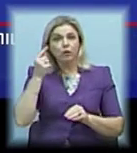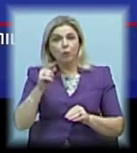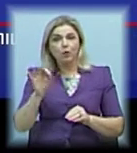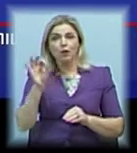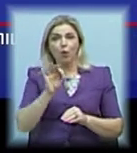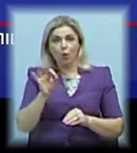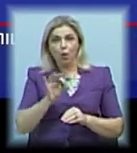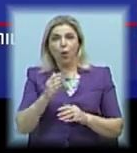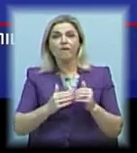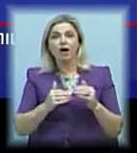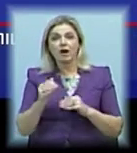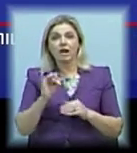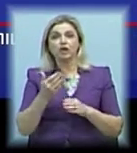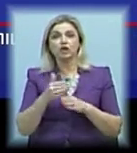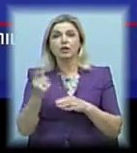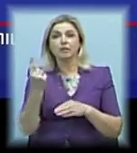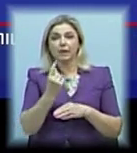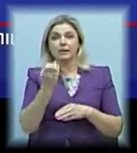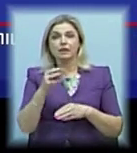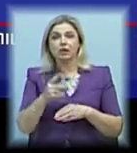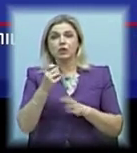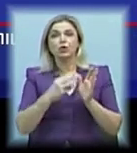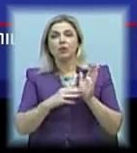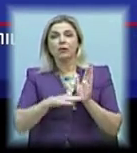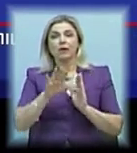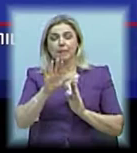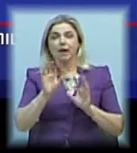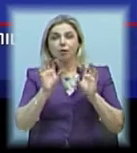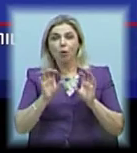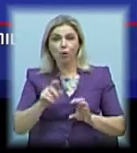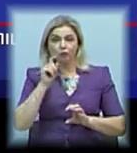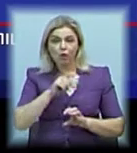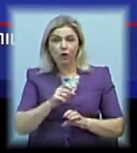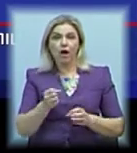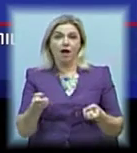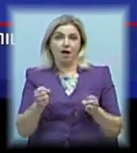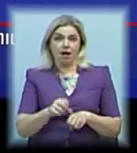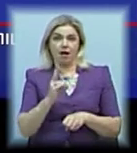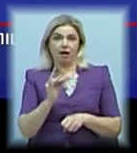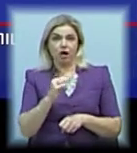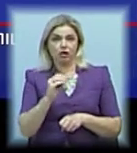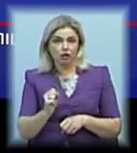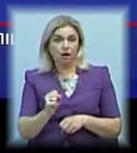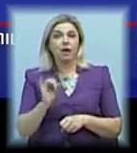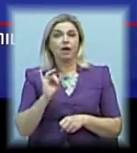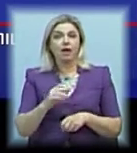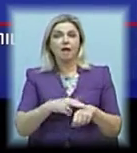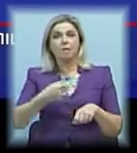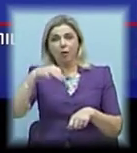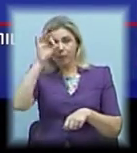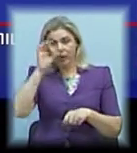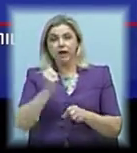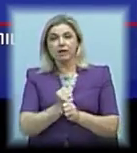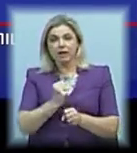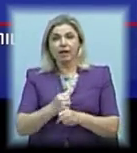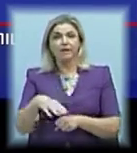правову кваліфікацію частини 1 статті 125 Кримінального кодексу України крадіжки. Наразі правоохоронці вживають ці